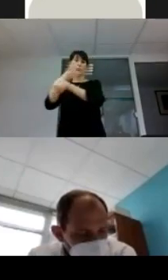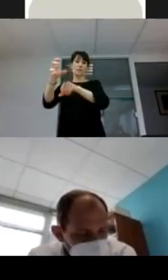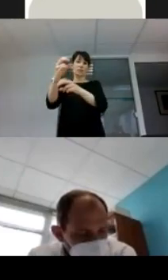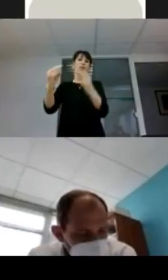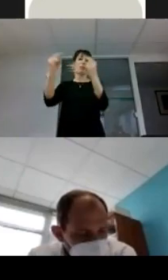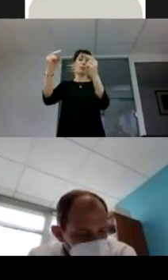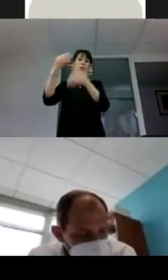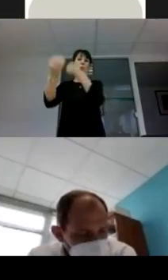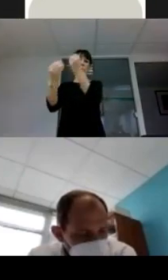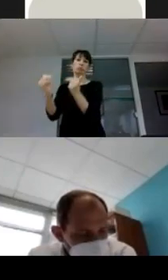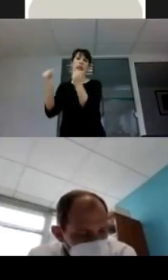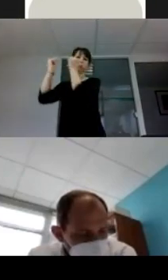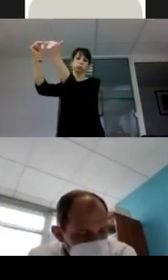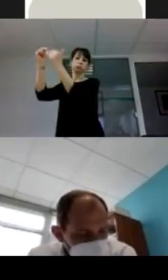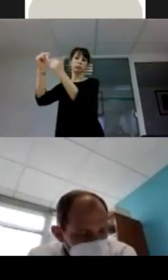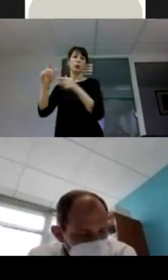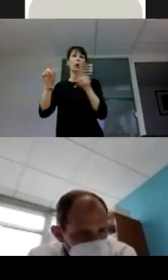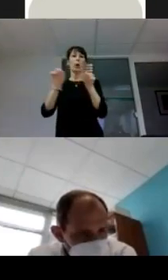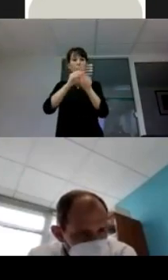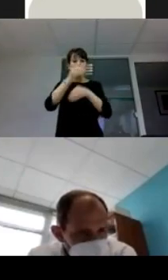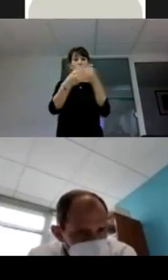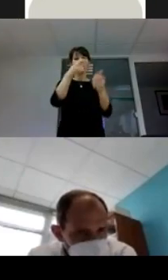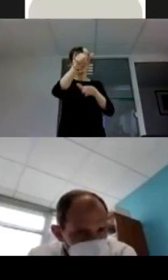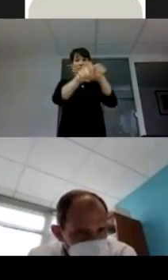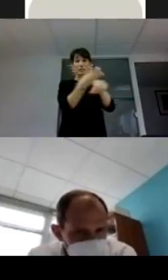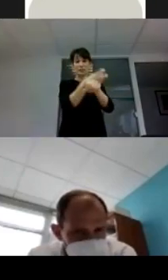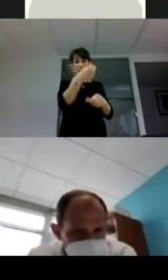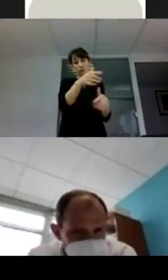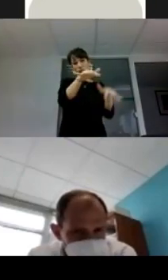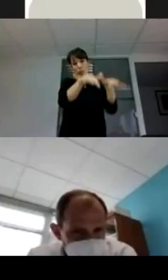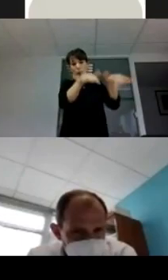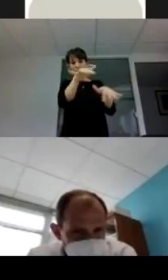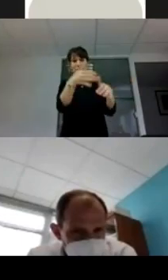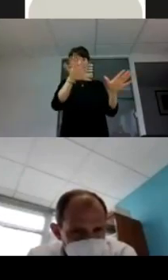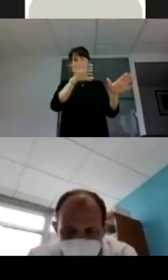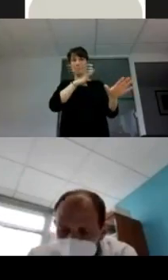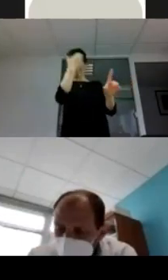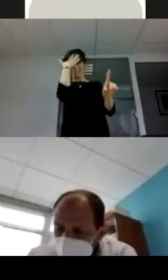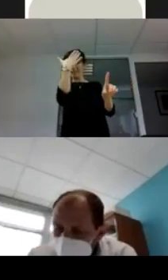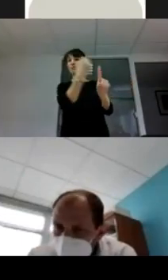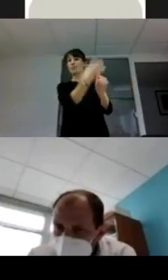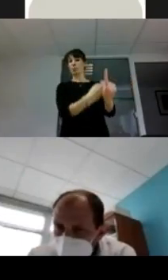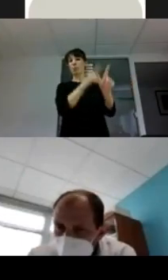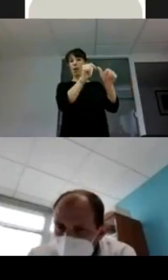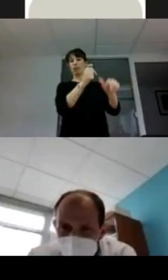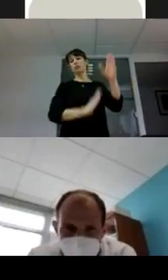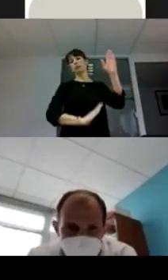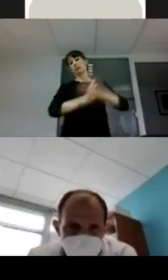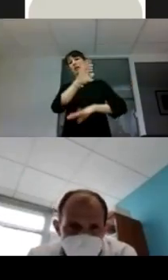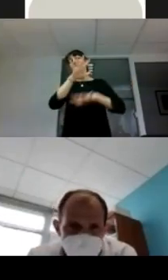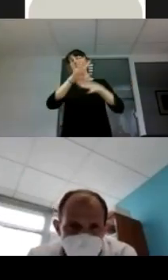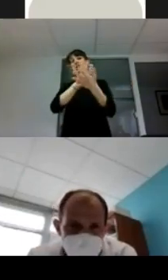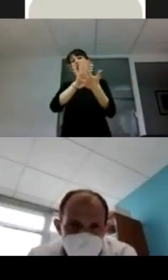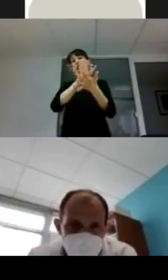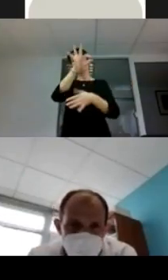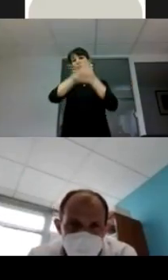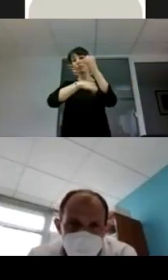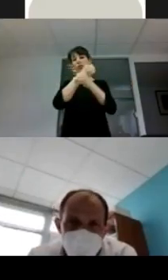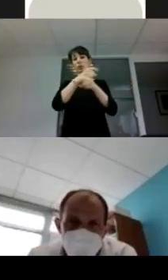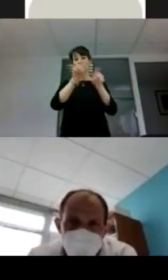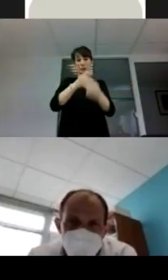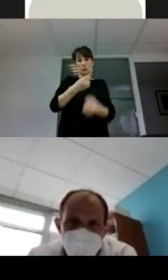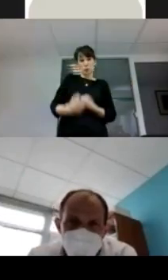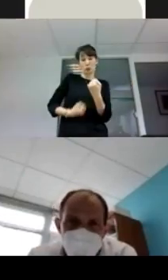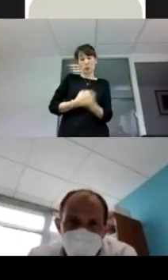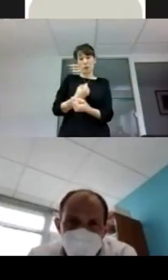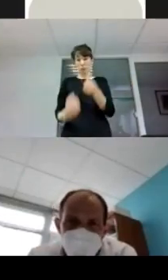Donc la coloscopie est réservée aux personnes à risque élevé et très élevé, ou aux personnes à risque moyen avec des symptômes d'alarme, essentiellement